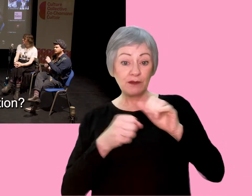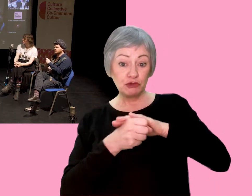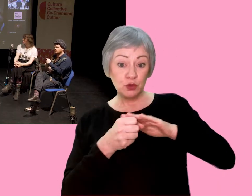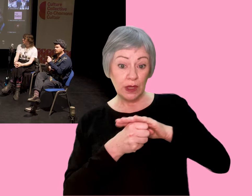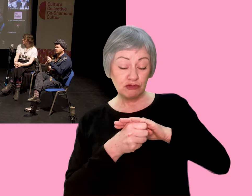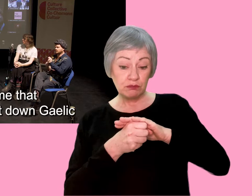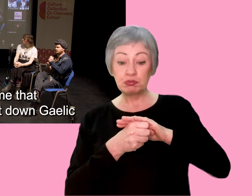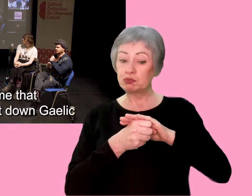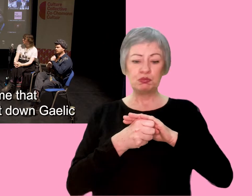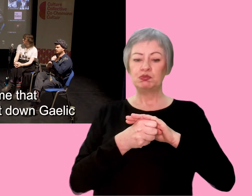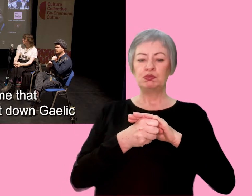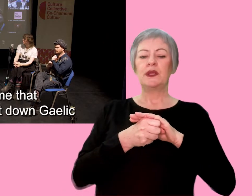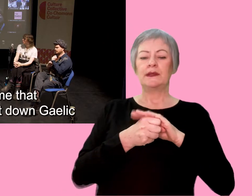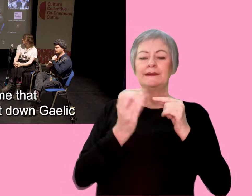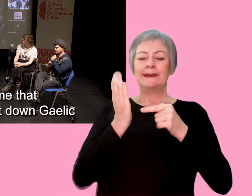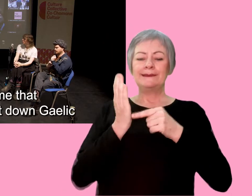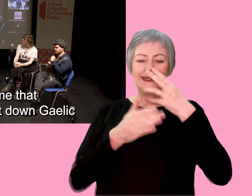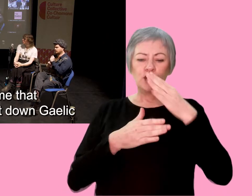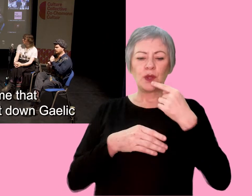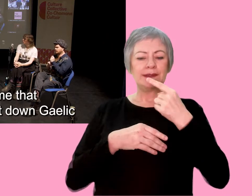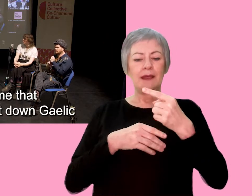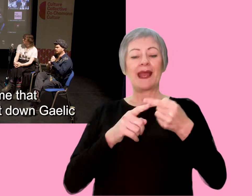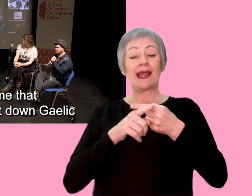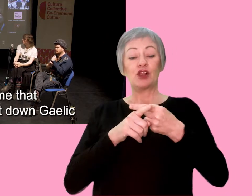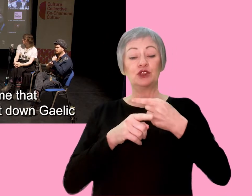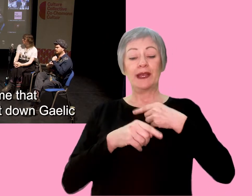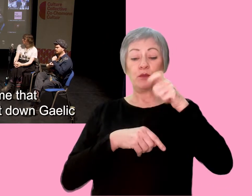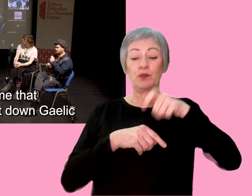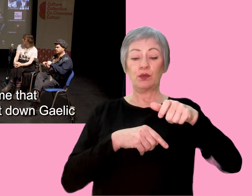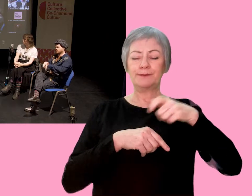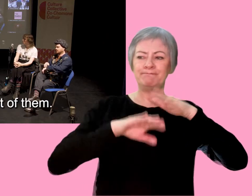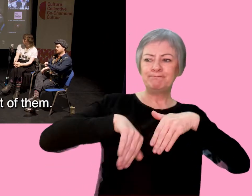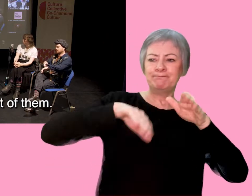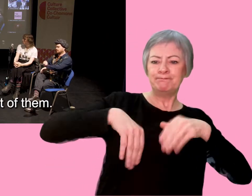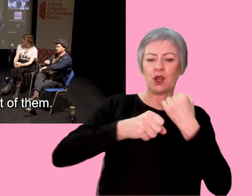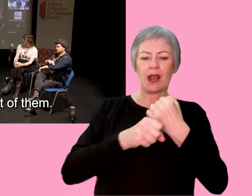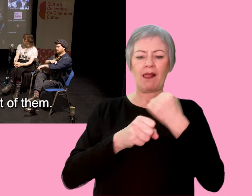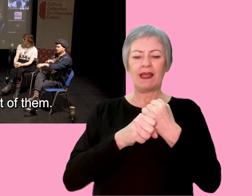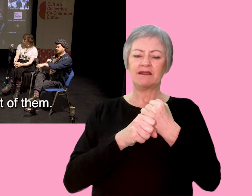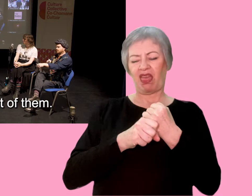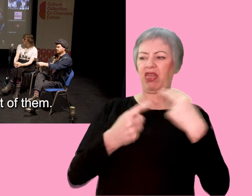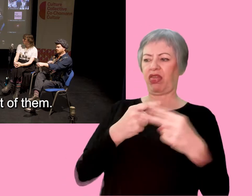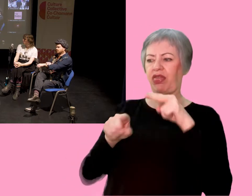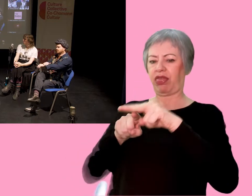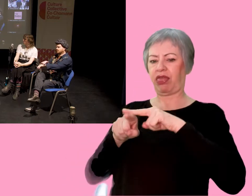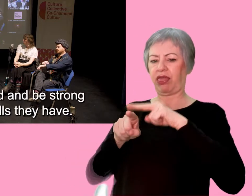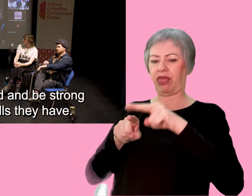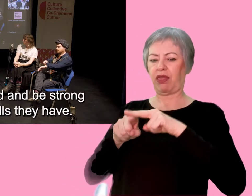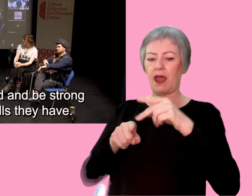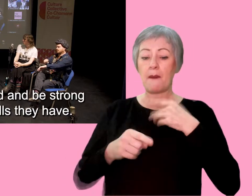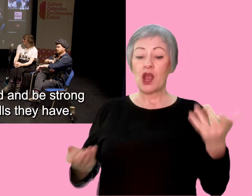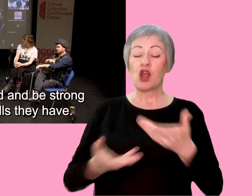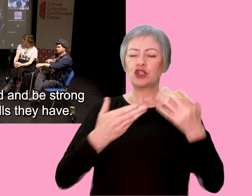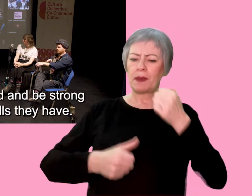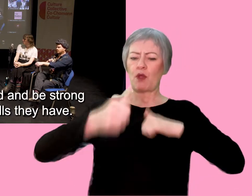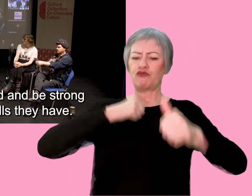schön. Wie nou ik de kiens gapi, buch knapjel kurschies regalig, ex het haring aste me je. Wie me